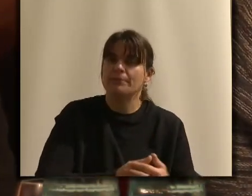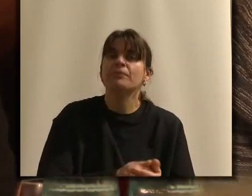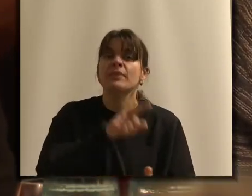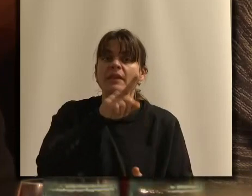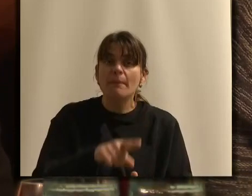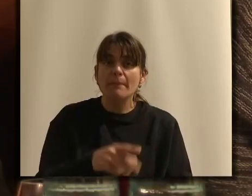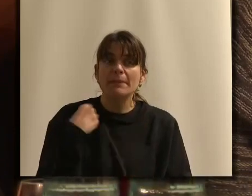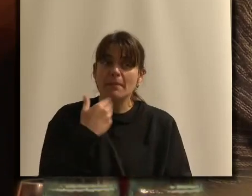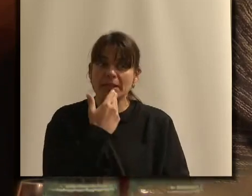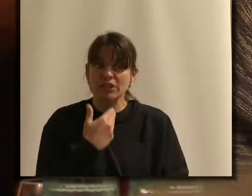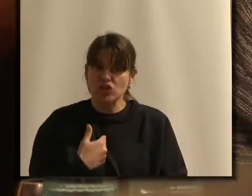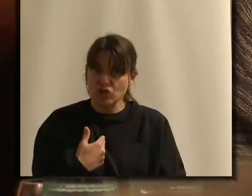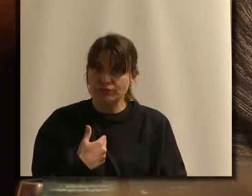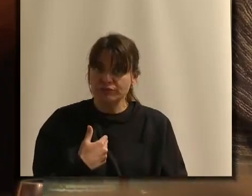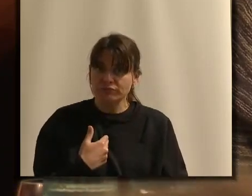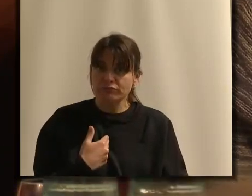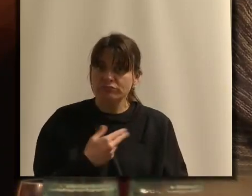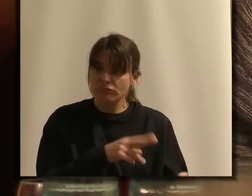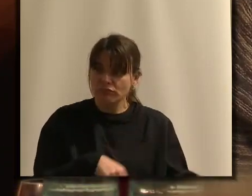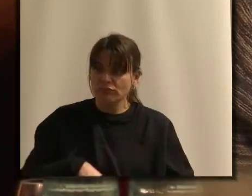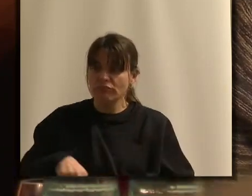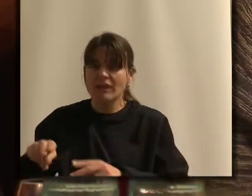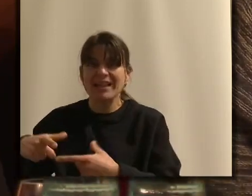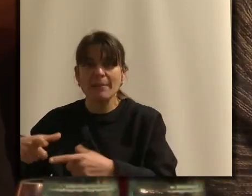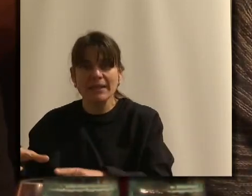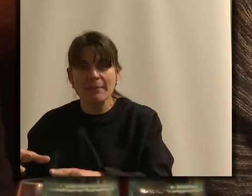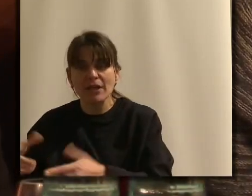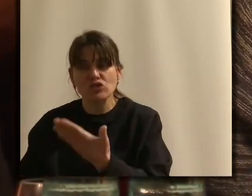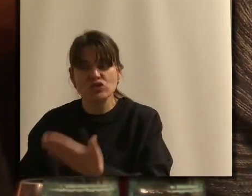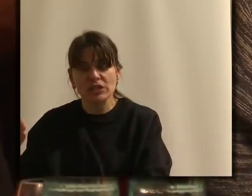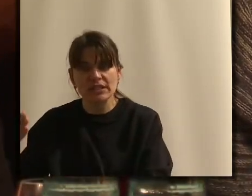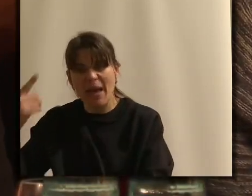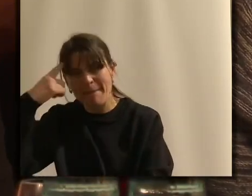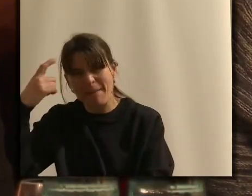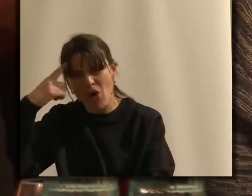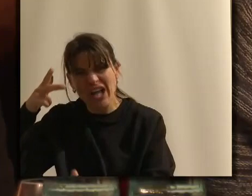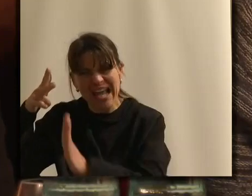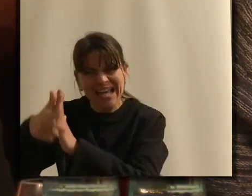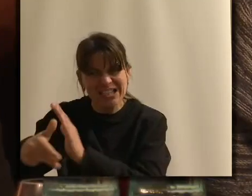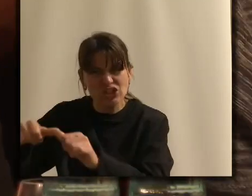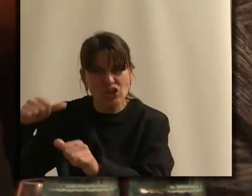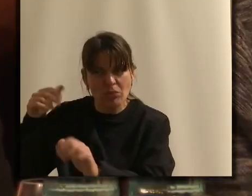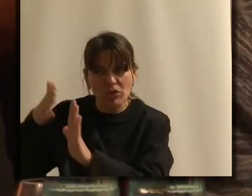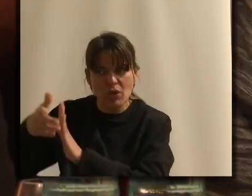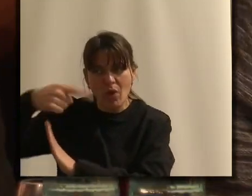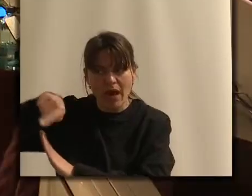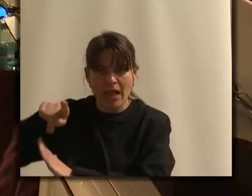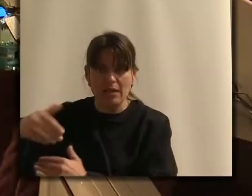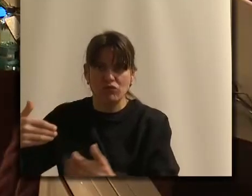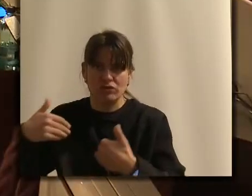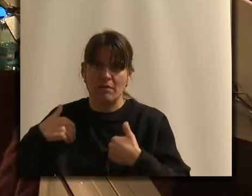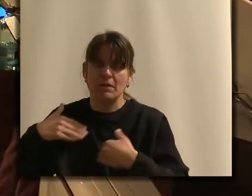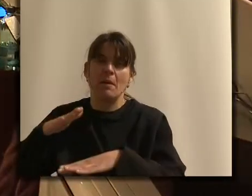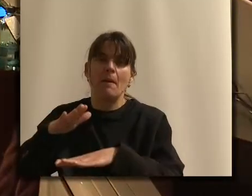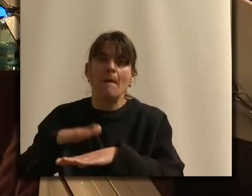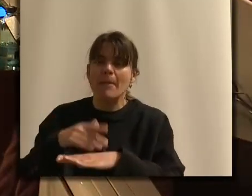traslladarem la petició al Departament de Justícia a la recuperació de memòria històrica, perquè és l'òrgan competent que pugui vetllar